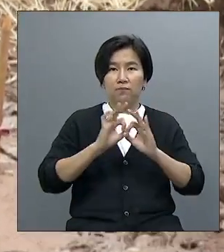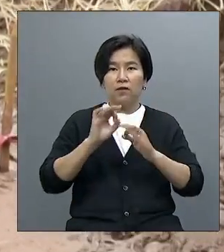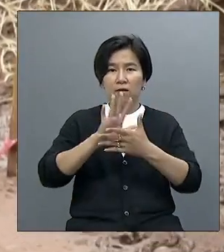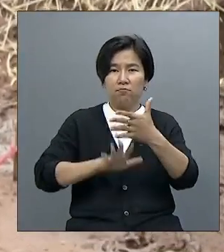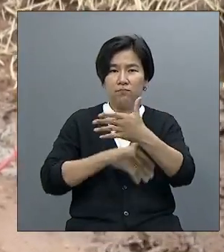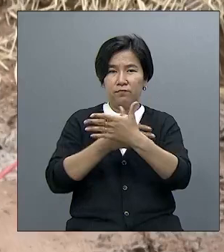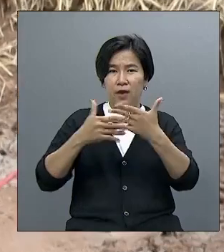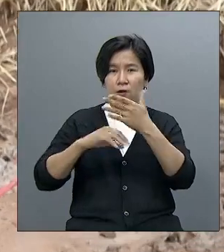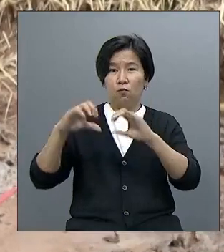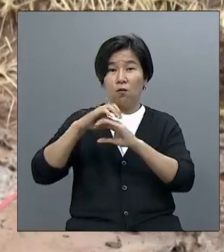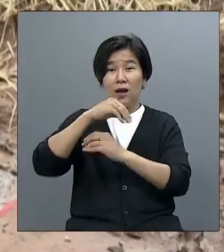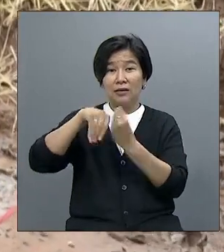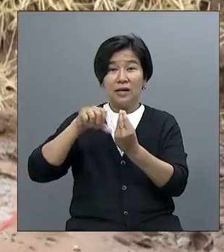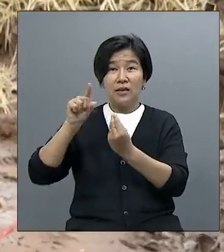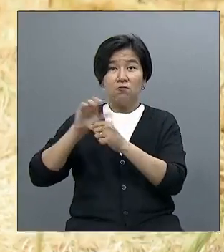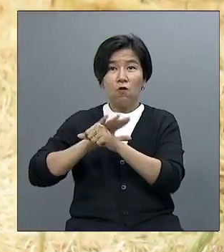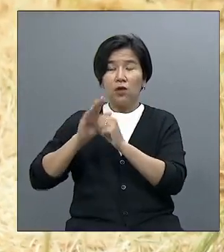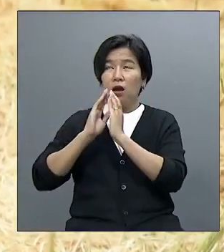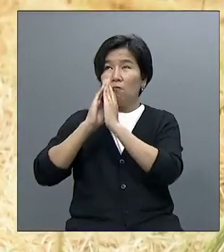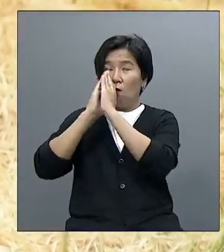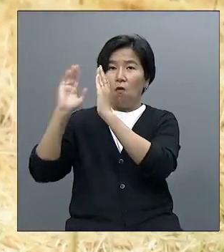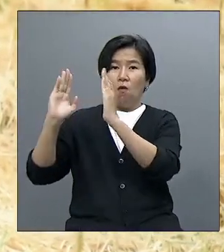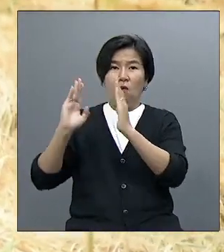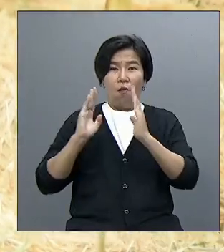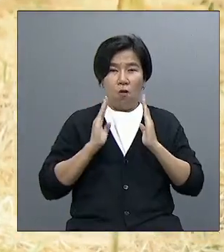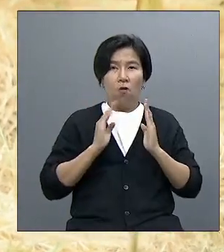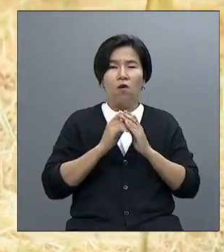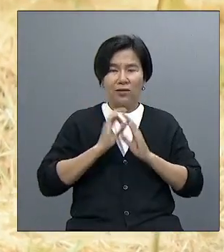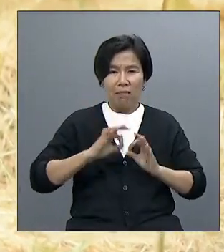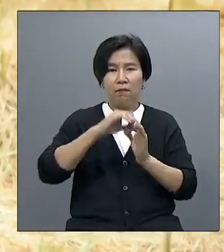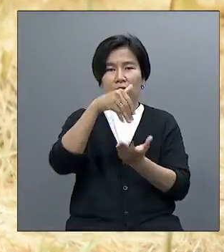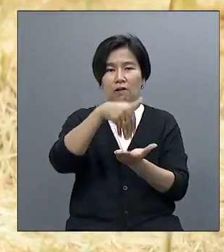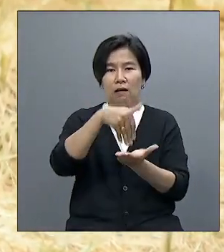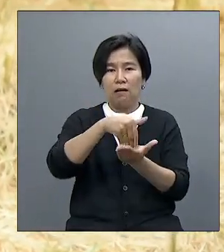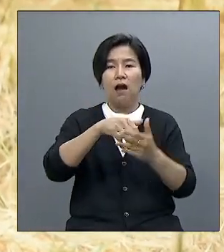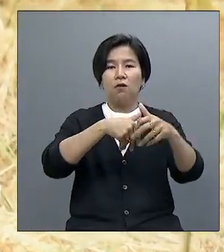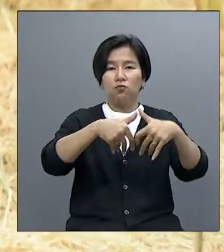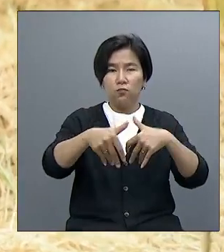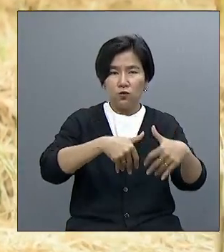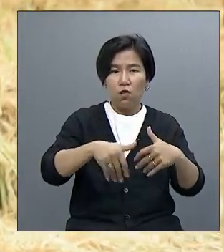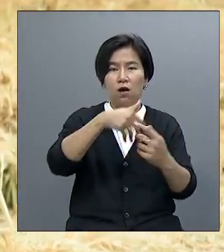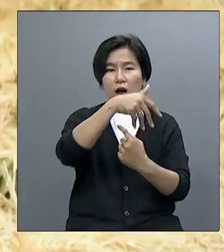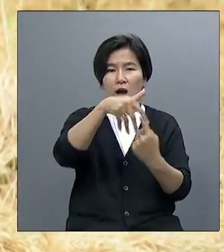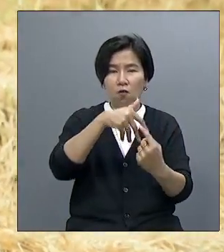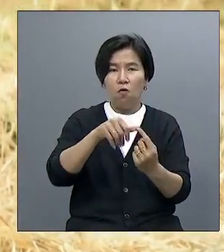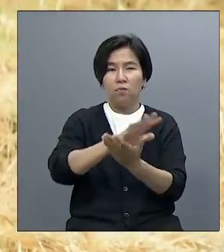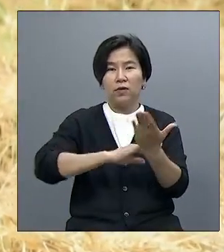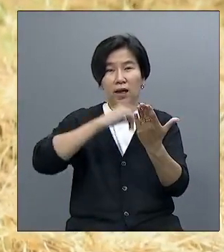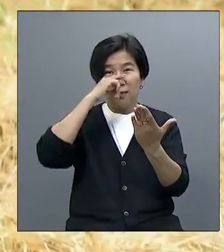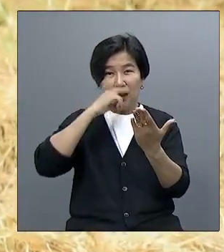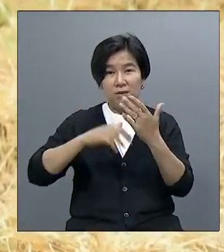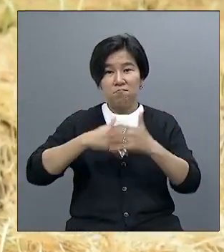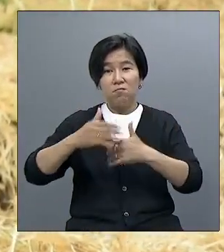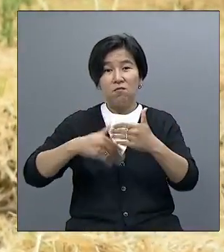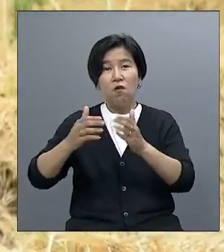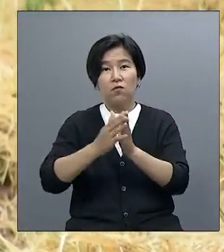ก่อนเราจะพบว่าหลักนี้จะเป็นหลักยึดนะคะที่จะทำให้ชุมชนสังคมประเทศชาติมีความยั่งยืนสืบไปสำหรับปัญ